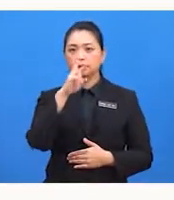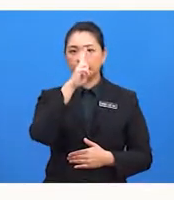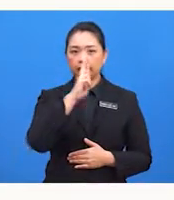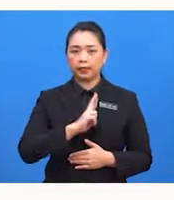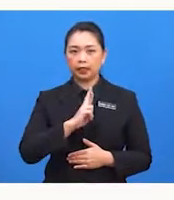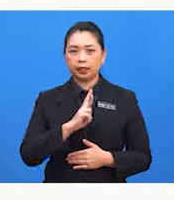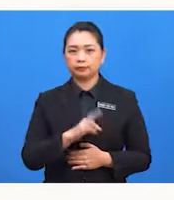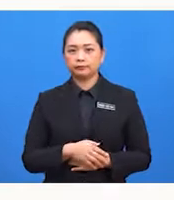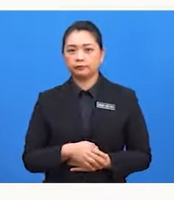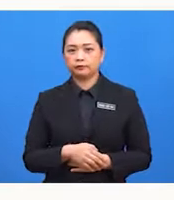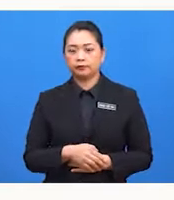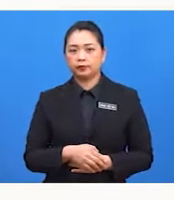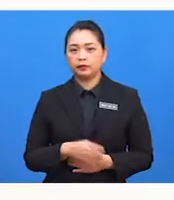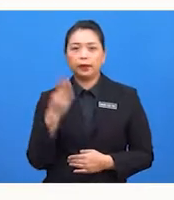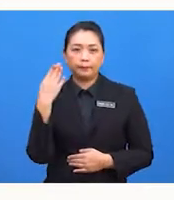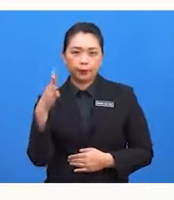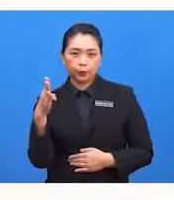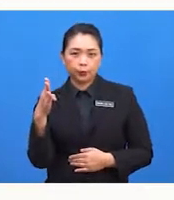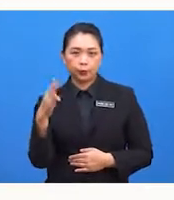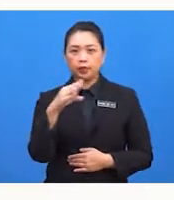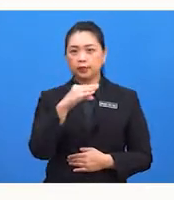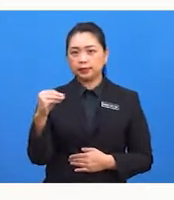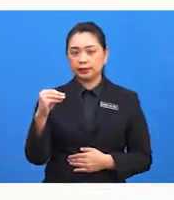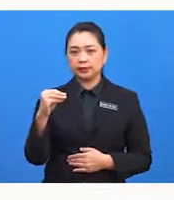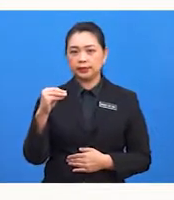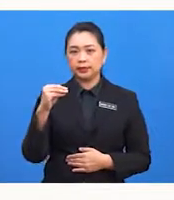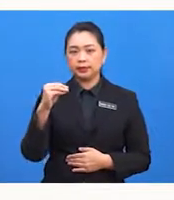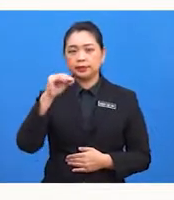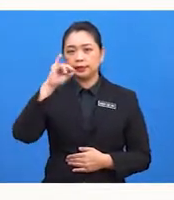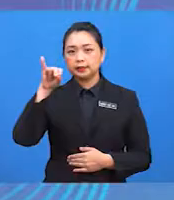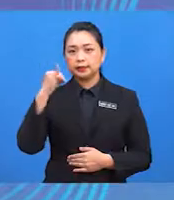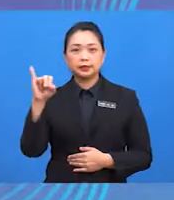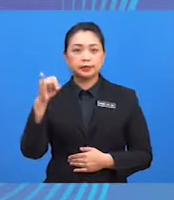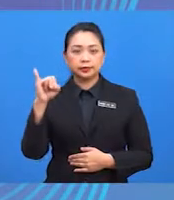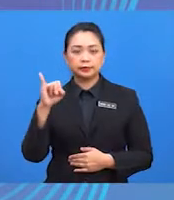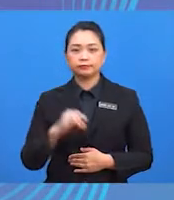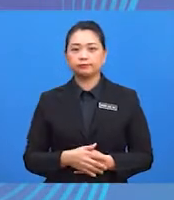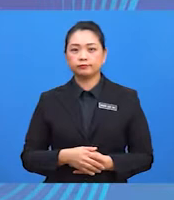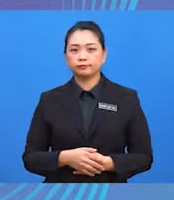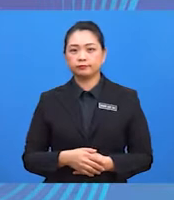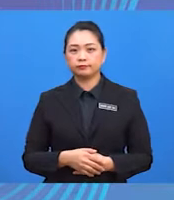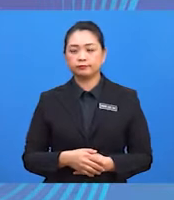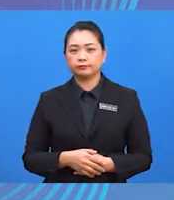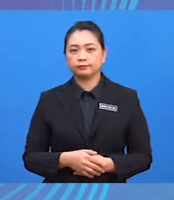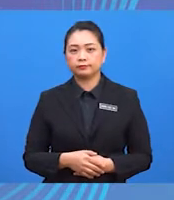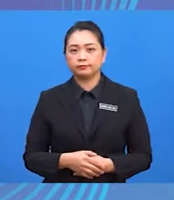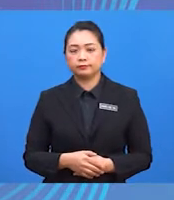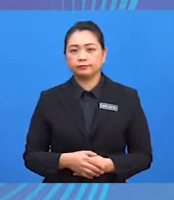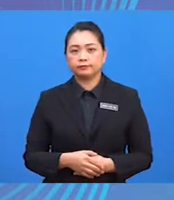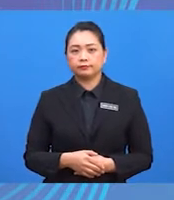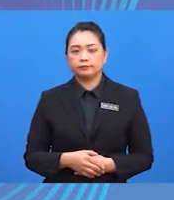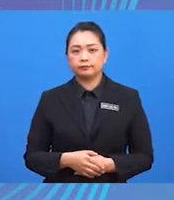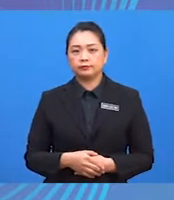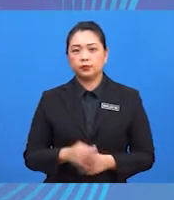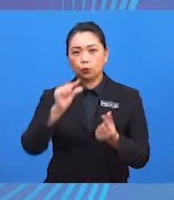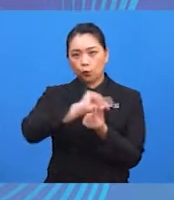dengan warna jingga. Gubahan warna penggenap memberi